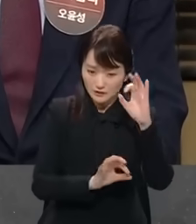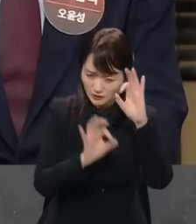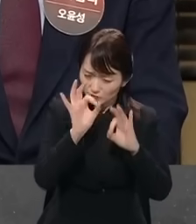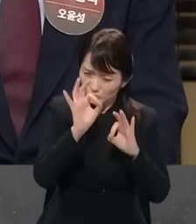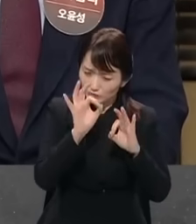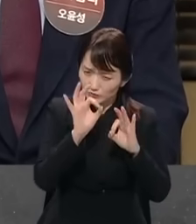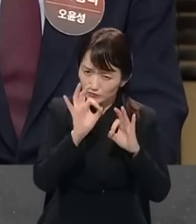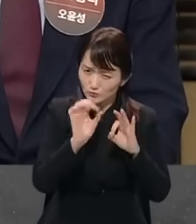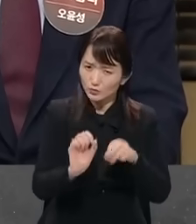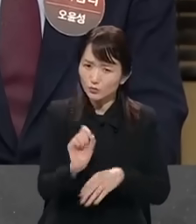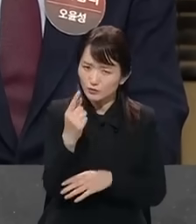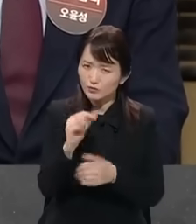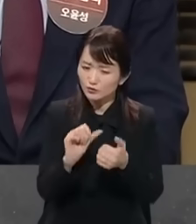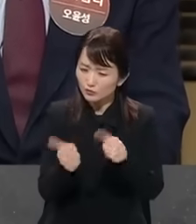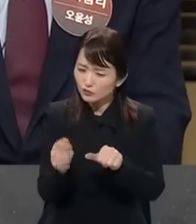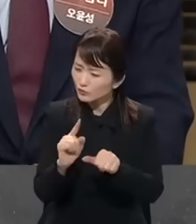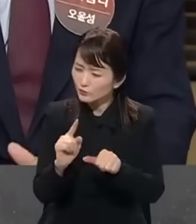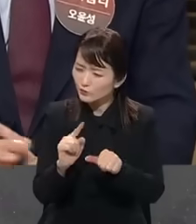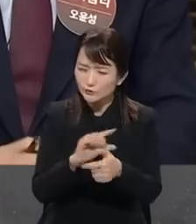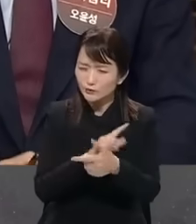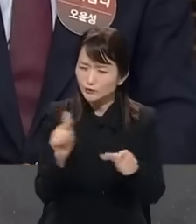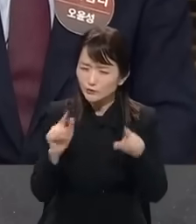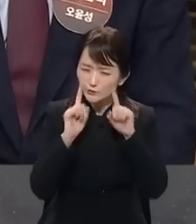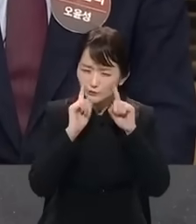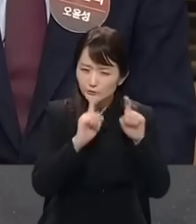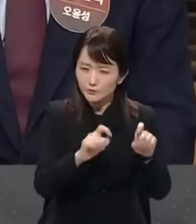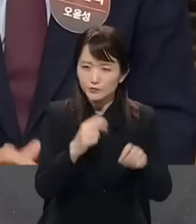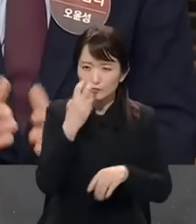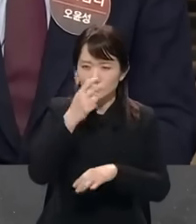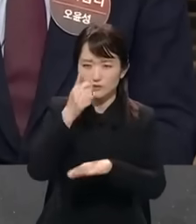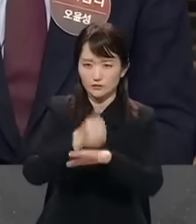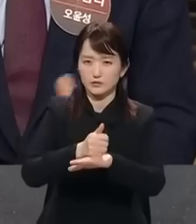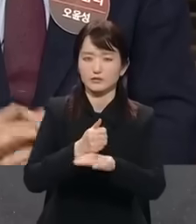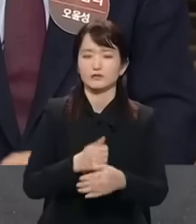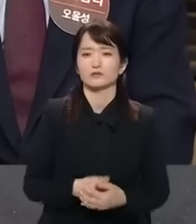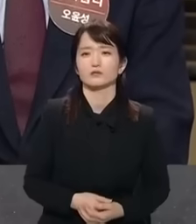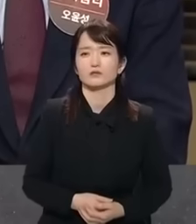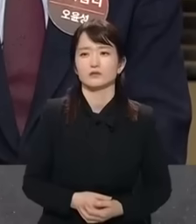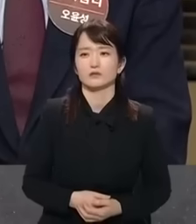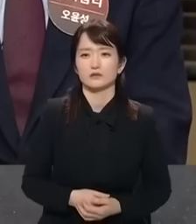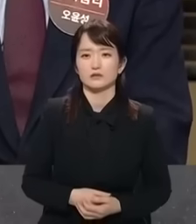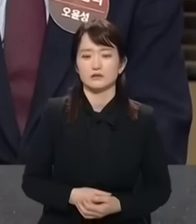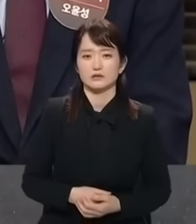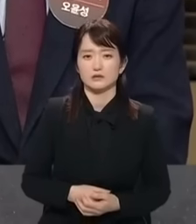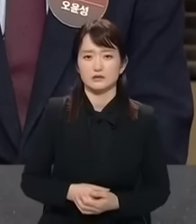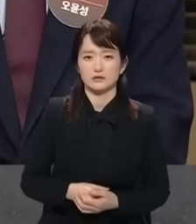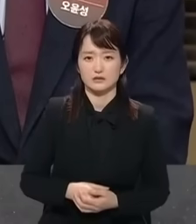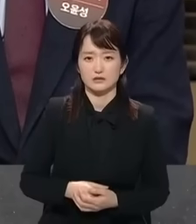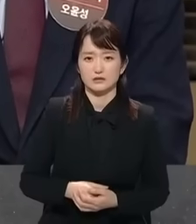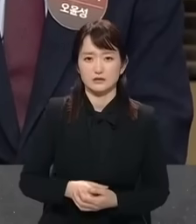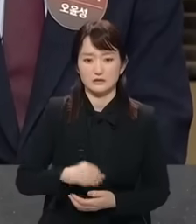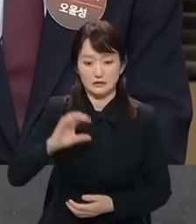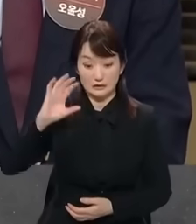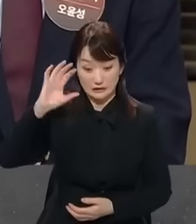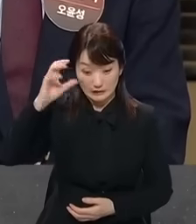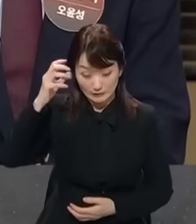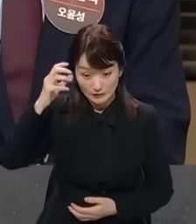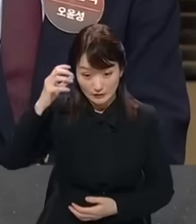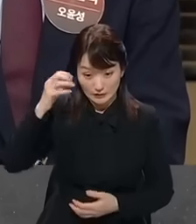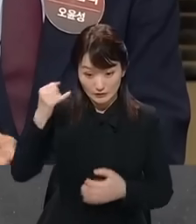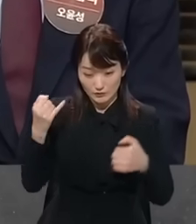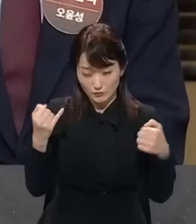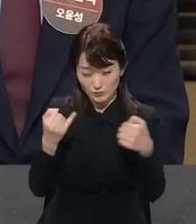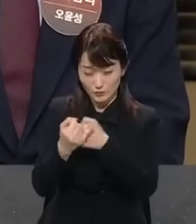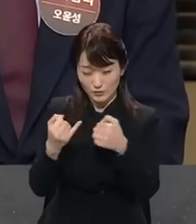가지 의혹이 있긴 있었습니다만 뭐 수사 끝에 결국 이제 결론은 우발적으로 벌어진 폭행 치사로 그렇게